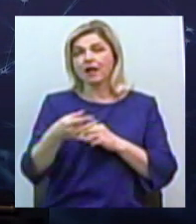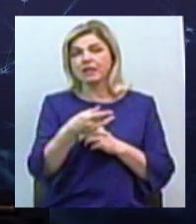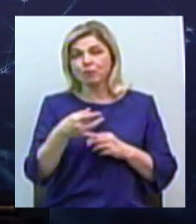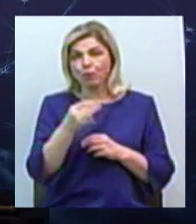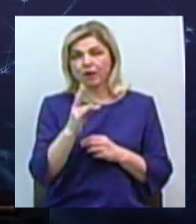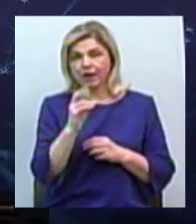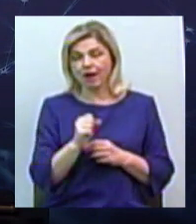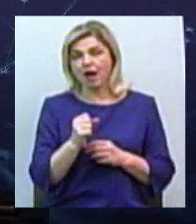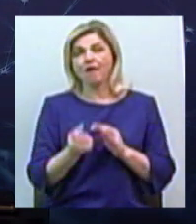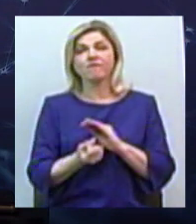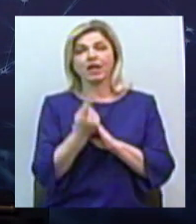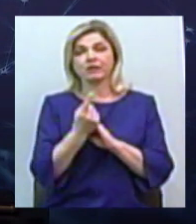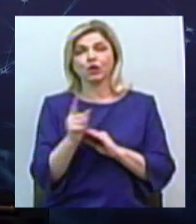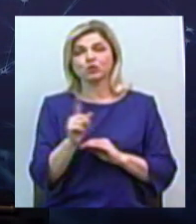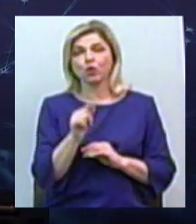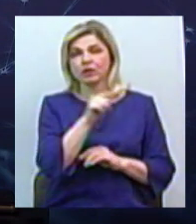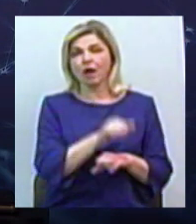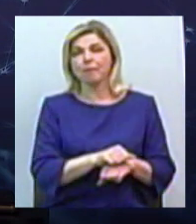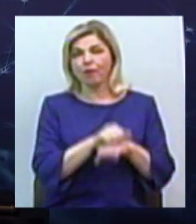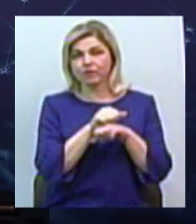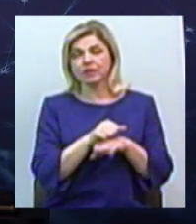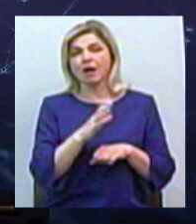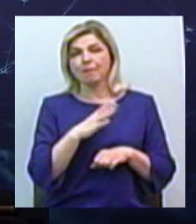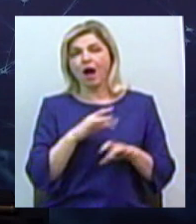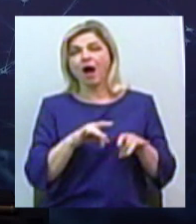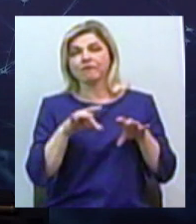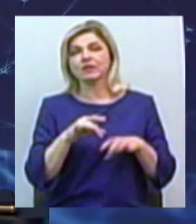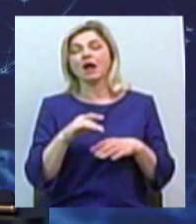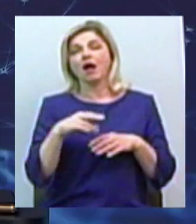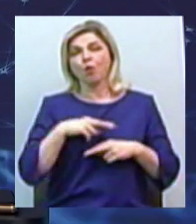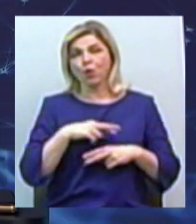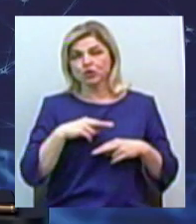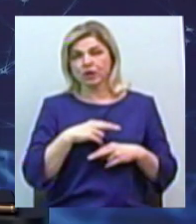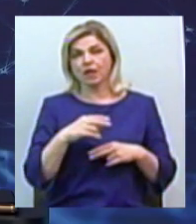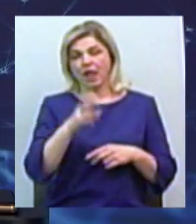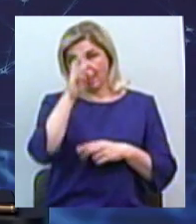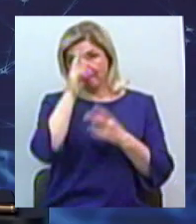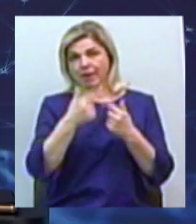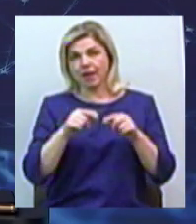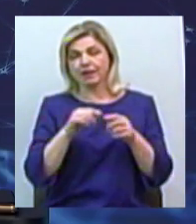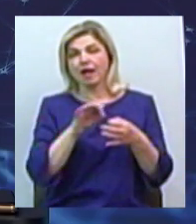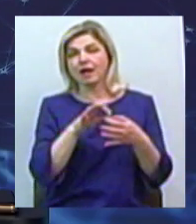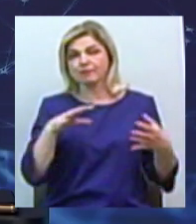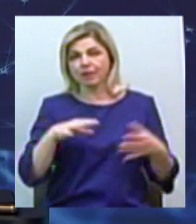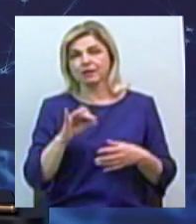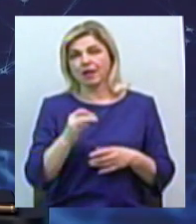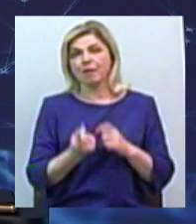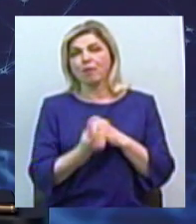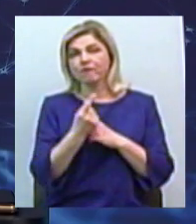яка виникла в результаті того, що там повстання в Австро-Угорщині відбулося, імперія розпалася, з'явилося дуже багато